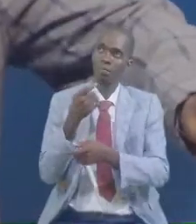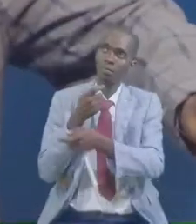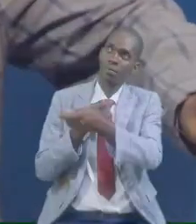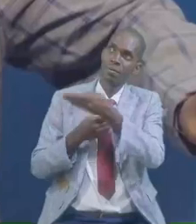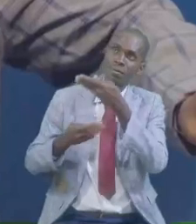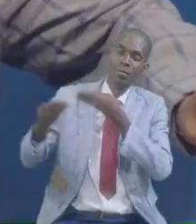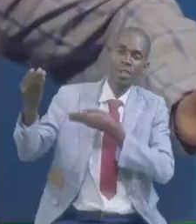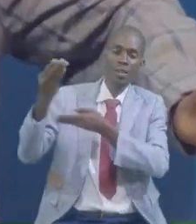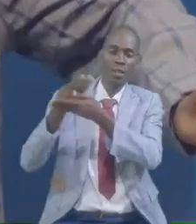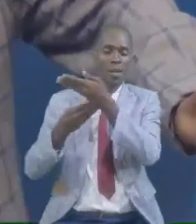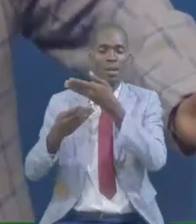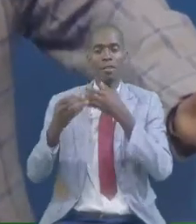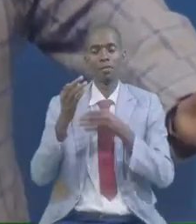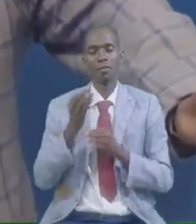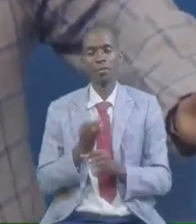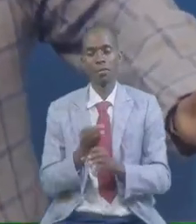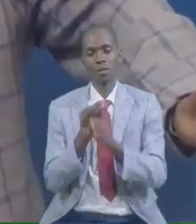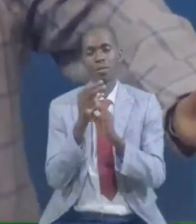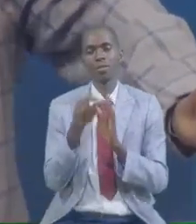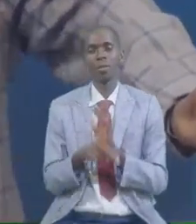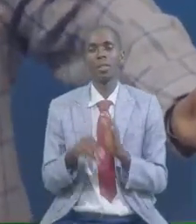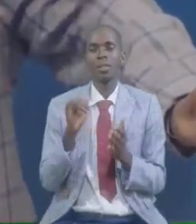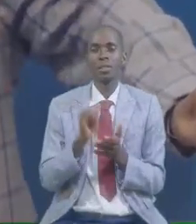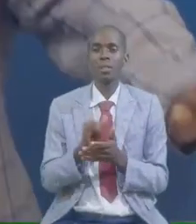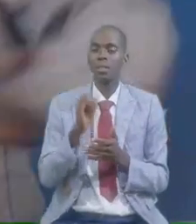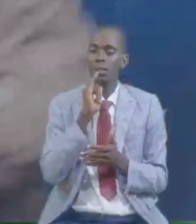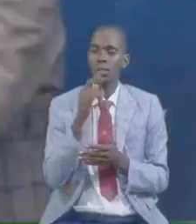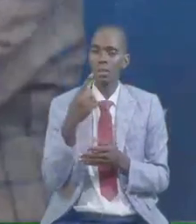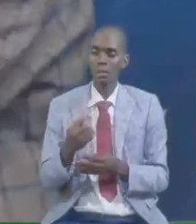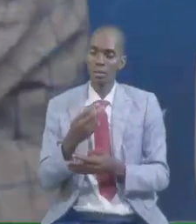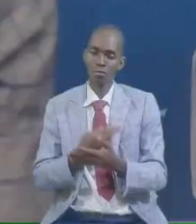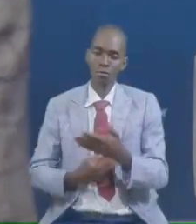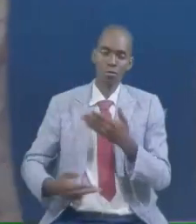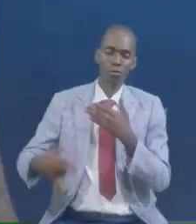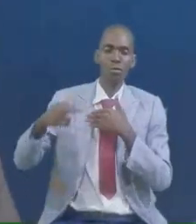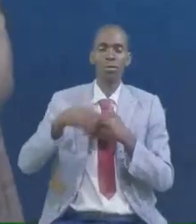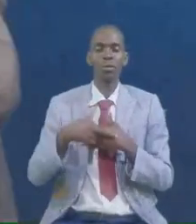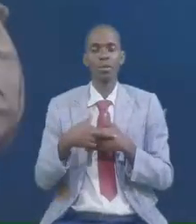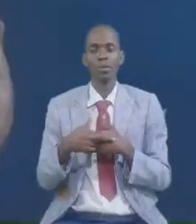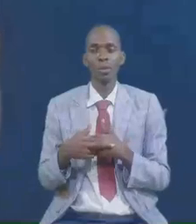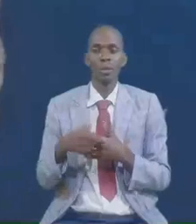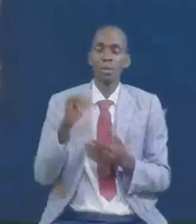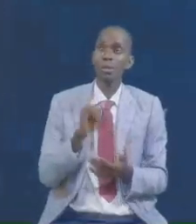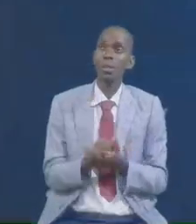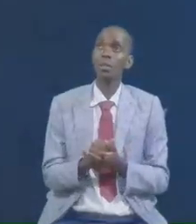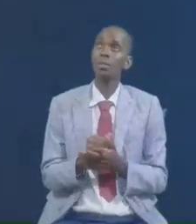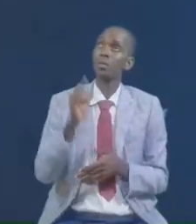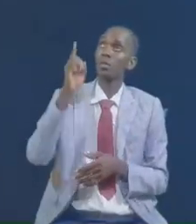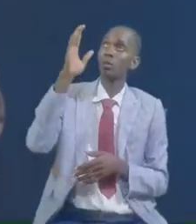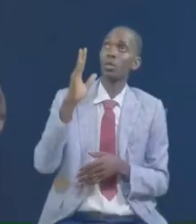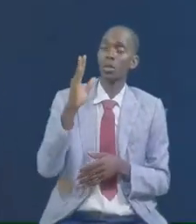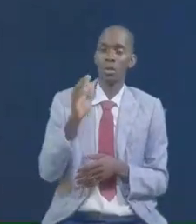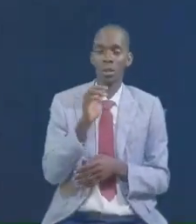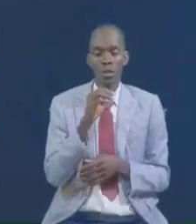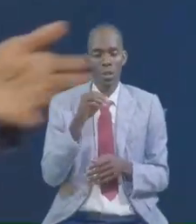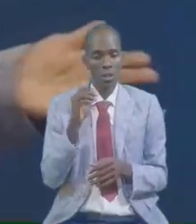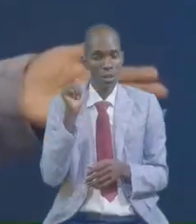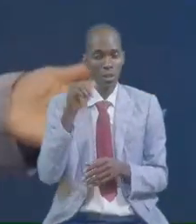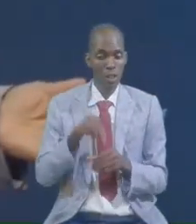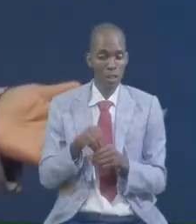Ça, c'est la fidélité réciproque. Ça, c'est la réciprocité. Dieu, dans sa